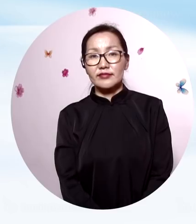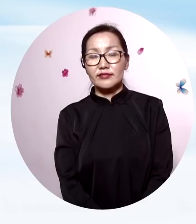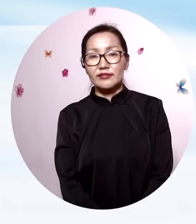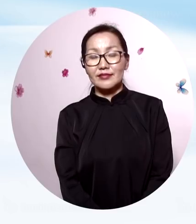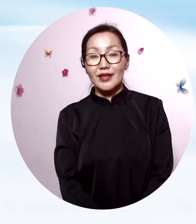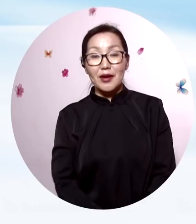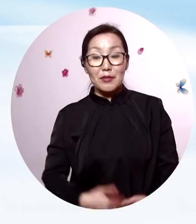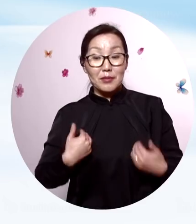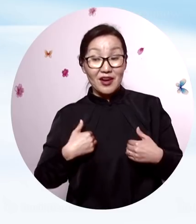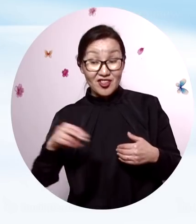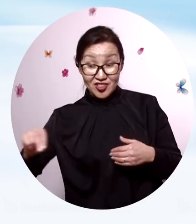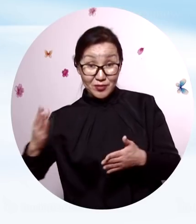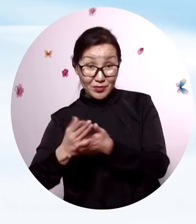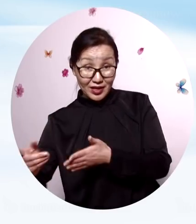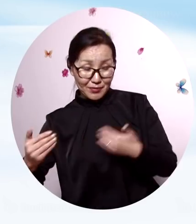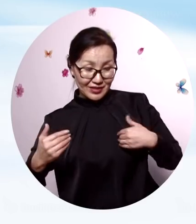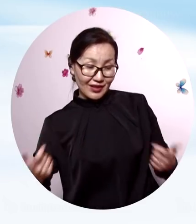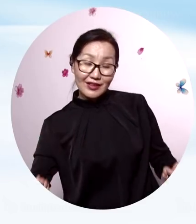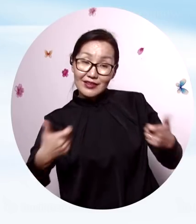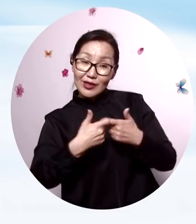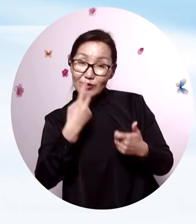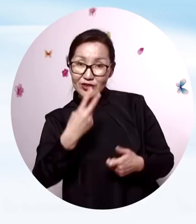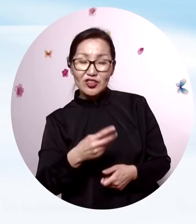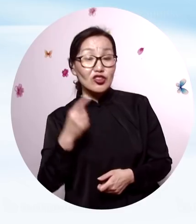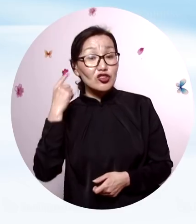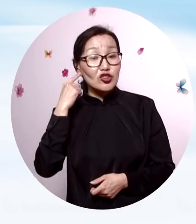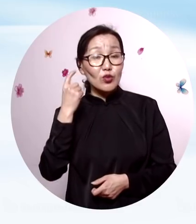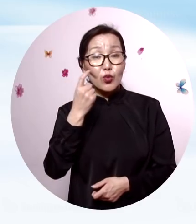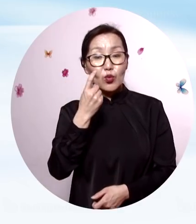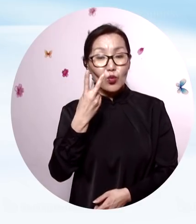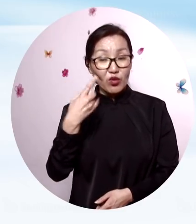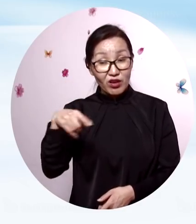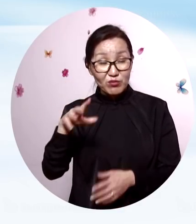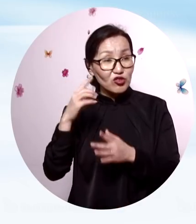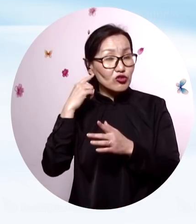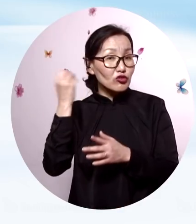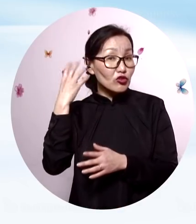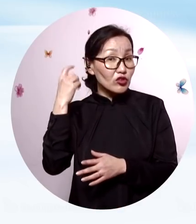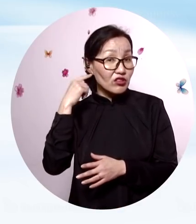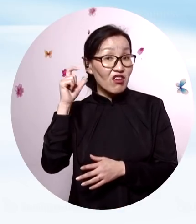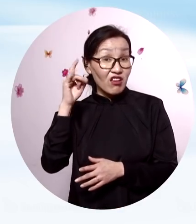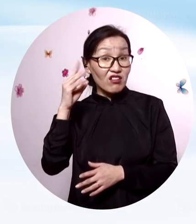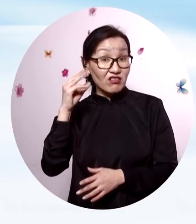За, багштайгаа тааруулъя. Чих хүн амьтны сонсох эрхтэн.